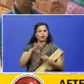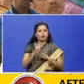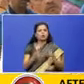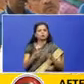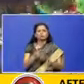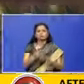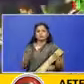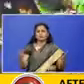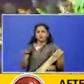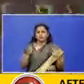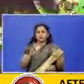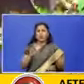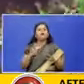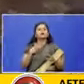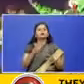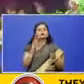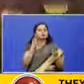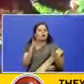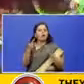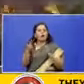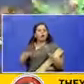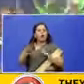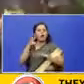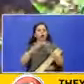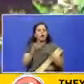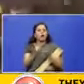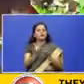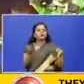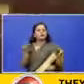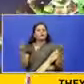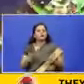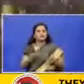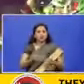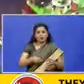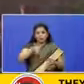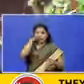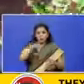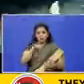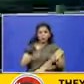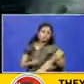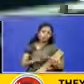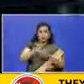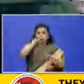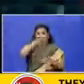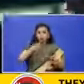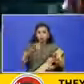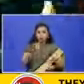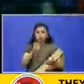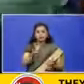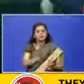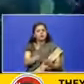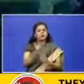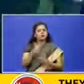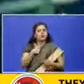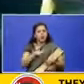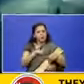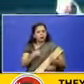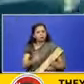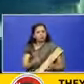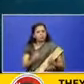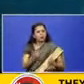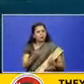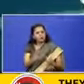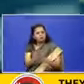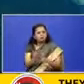में भी पता चलता है। ये एक भारत श्रेष्ठ भारत की भावना को भी उतना ही मजबूत करते